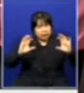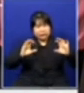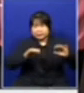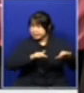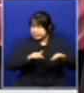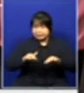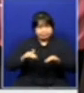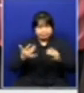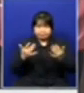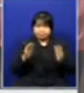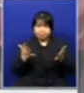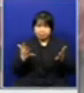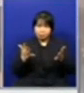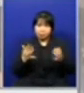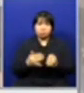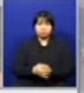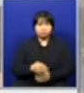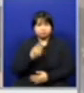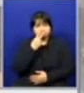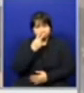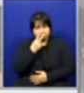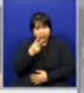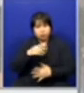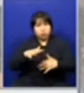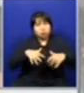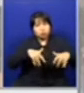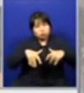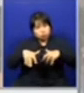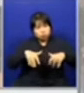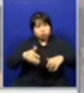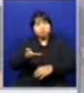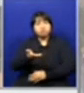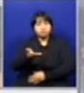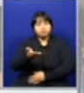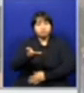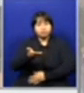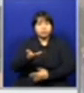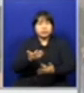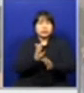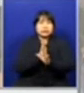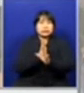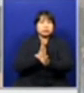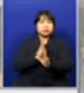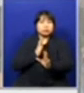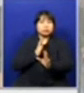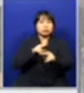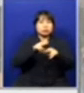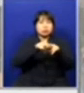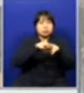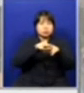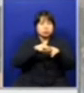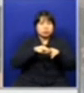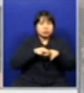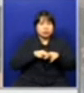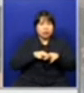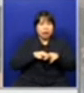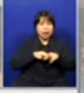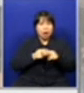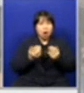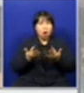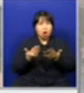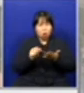เห็นพี่น้องประชาชนของเรารอเข้าคิวรอกอกลงทะเ